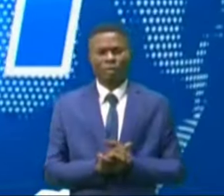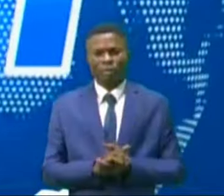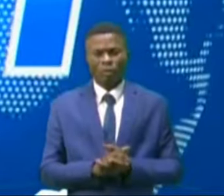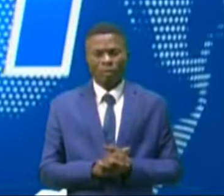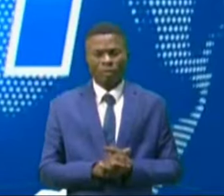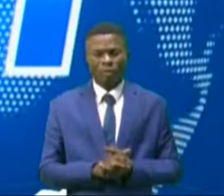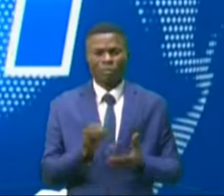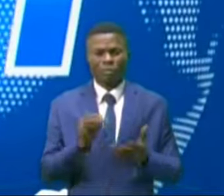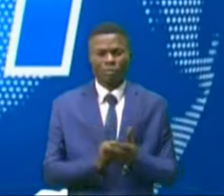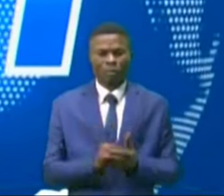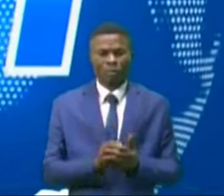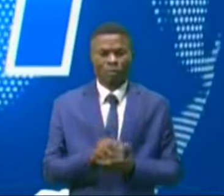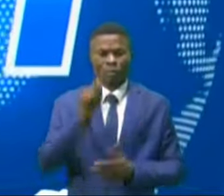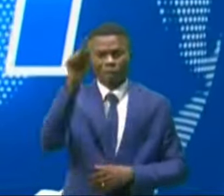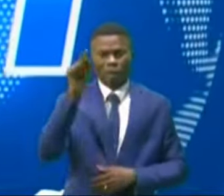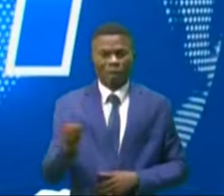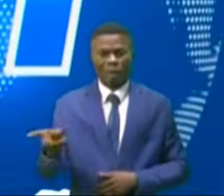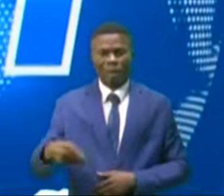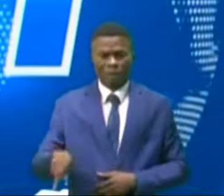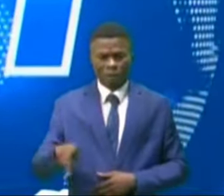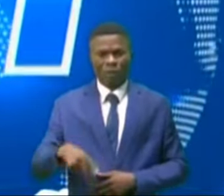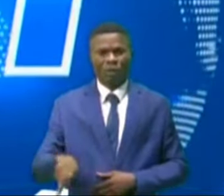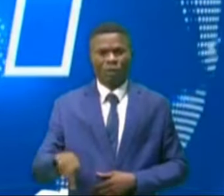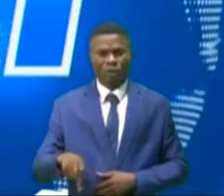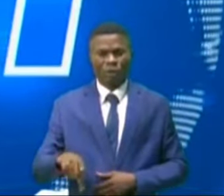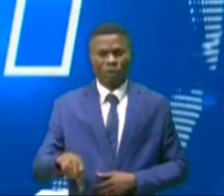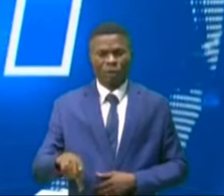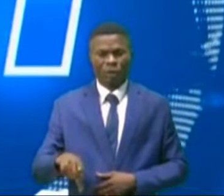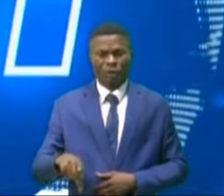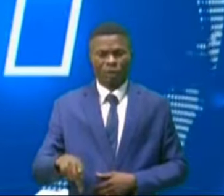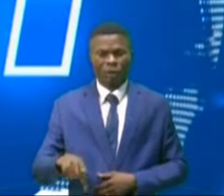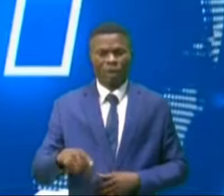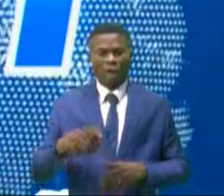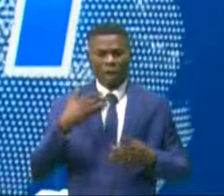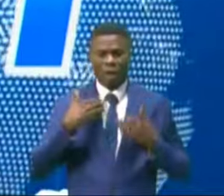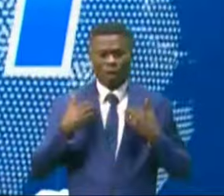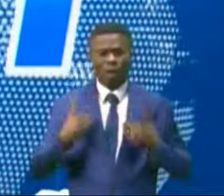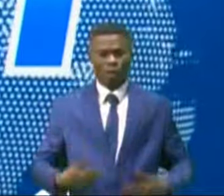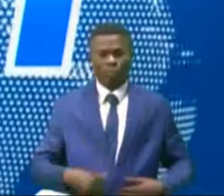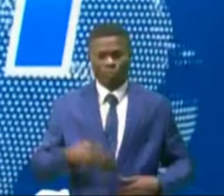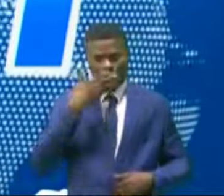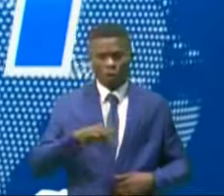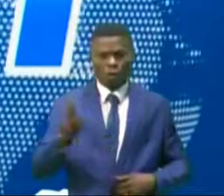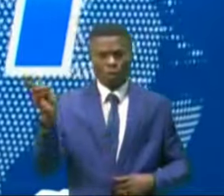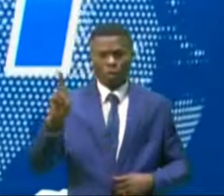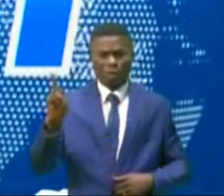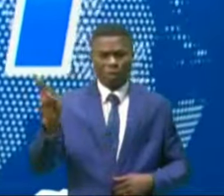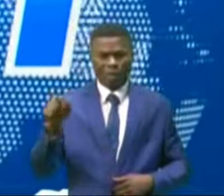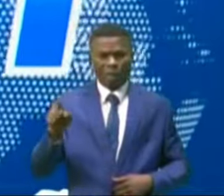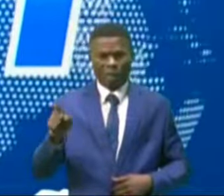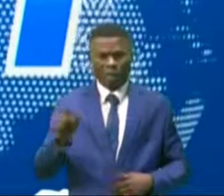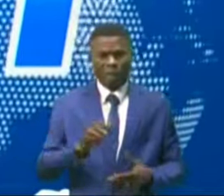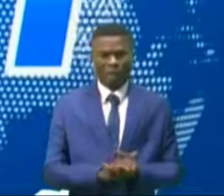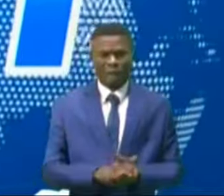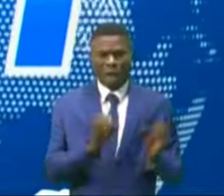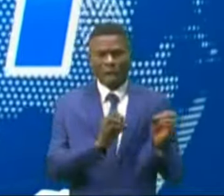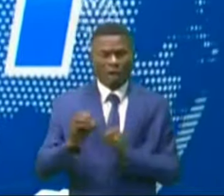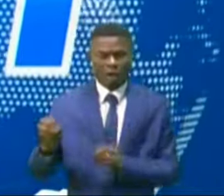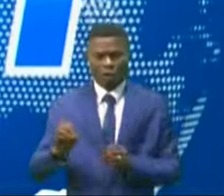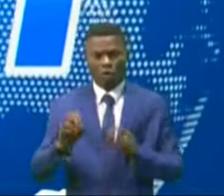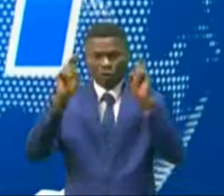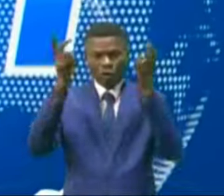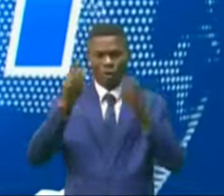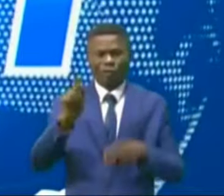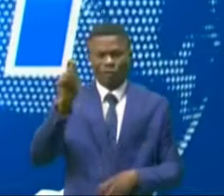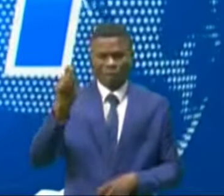Et puis la division provinciale de santé dans la province du Kasaï a organisé à Chikapa la